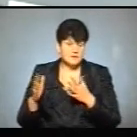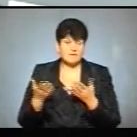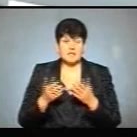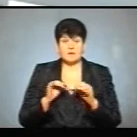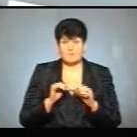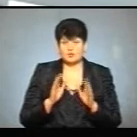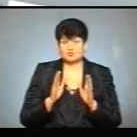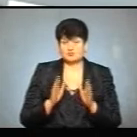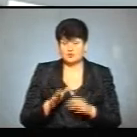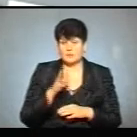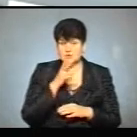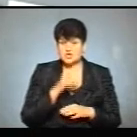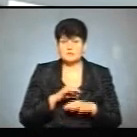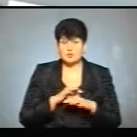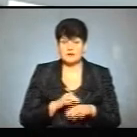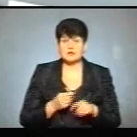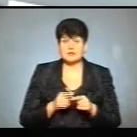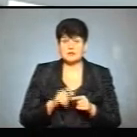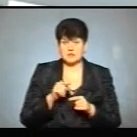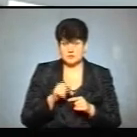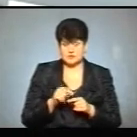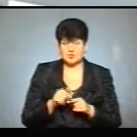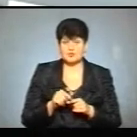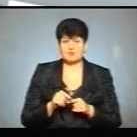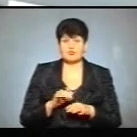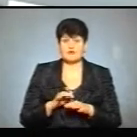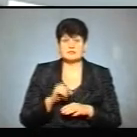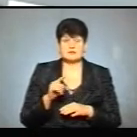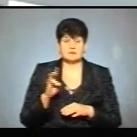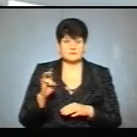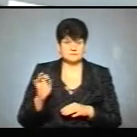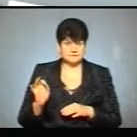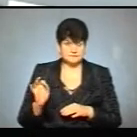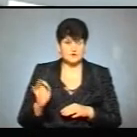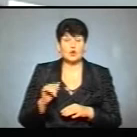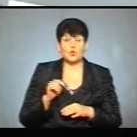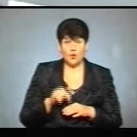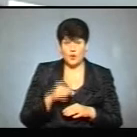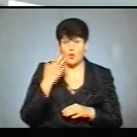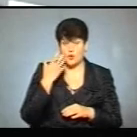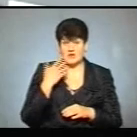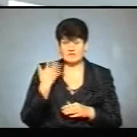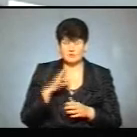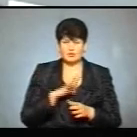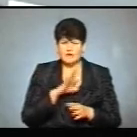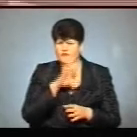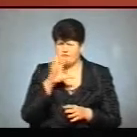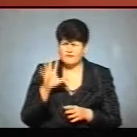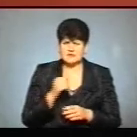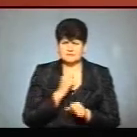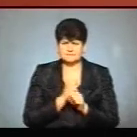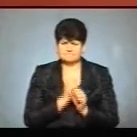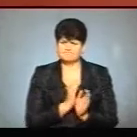бути під час проведення того чи іншого етапу проходження сертифікації. Коли це вже буде відшліфовано, буде